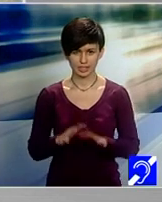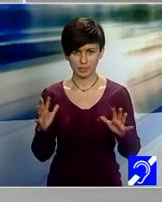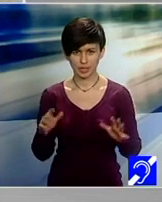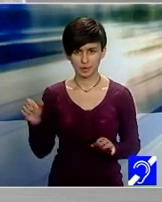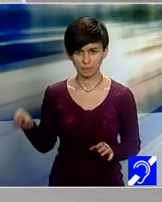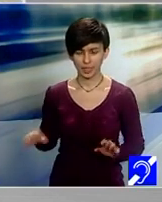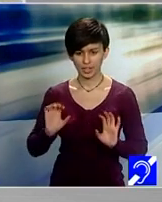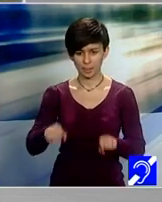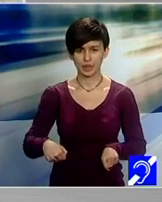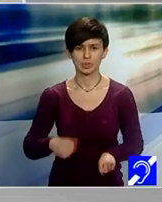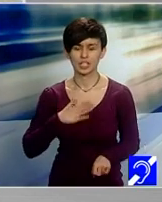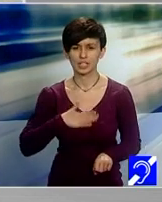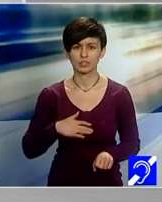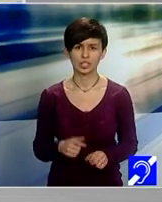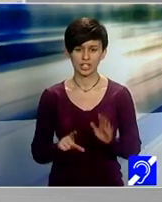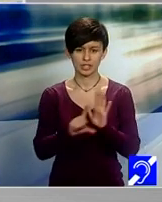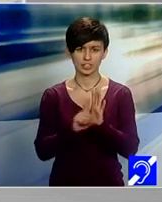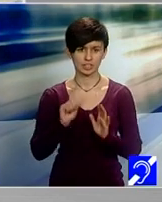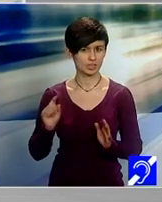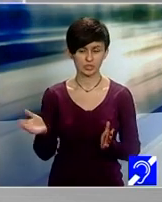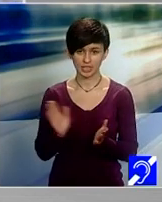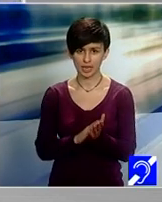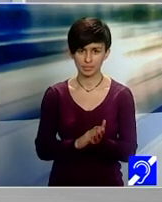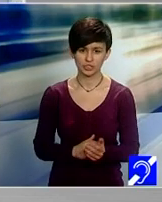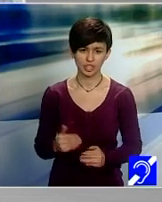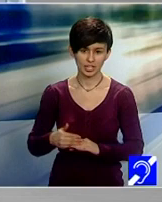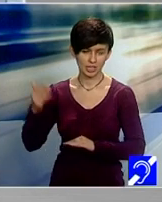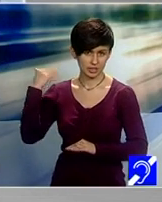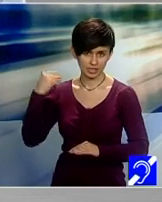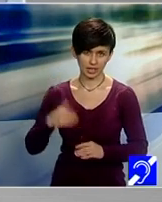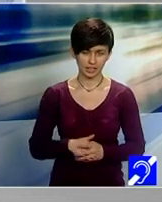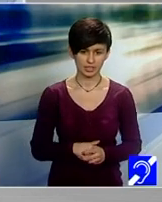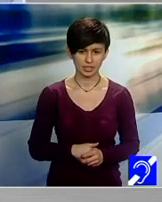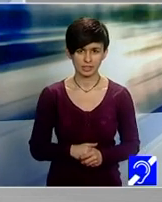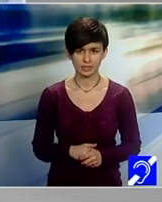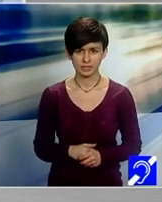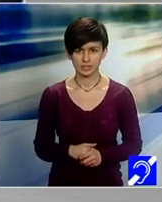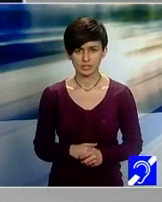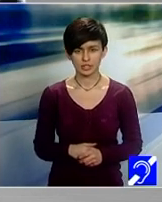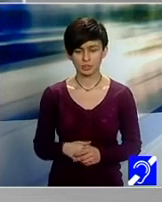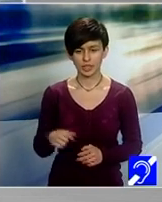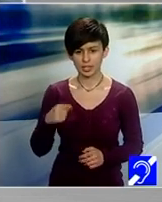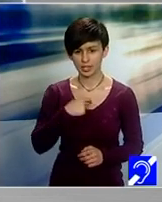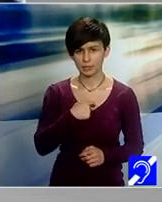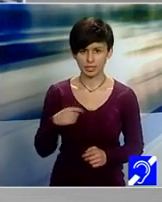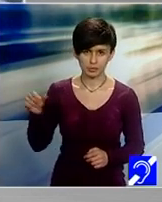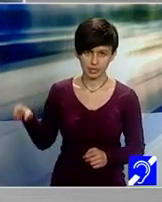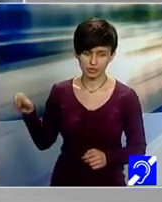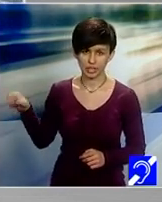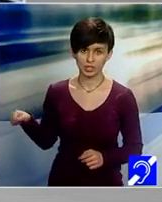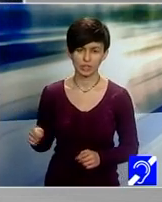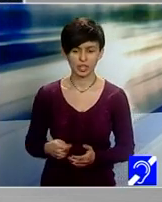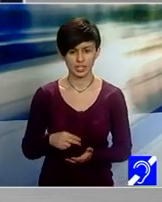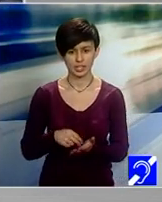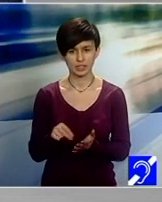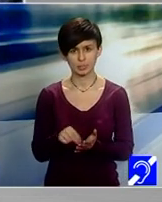Banchierii mai vor ca legea să nu se aplice retroactiv, nu la creditele prima casă și doar celor care plătesc rate mai mari de 65%